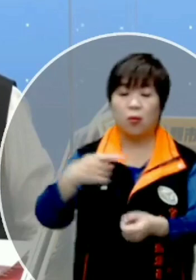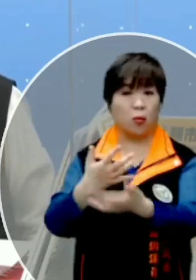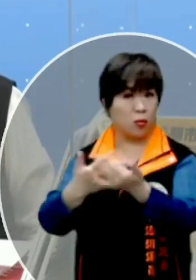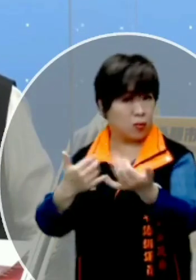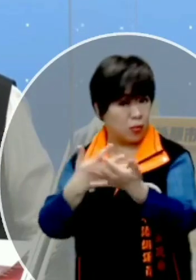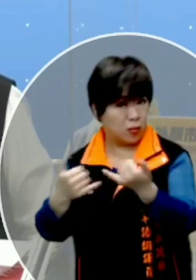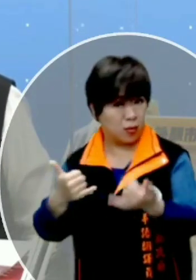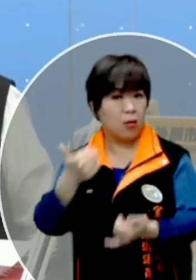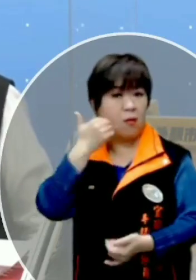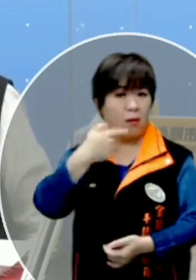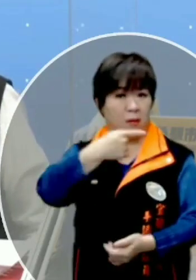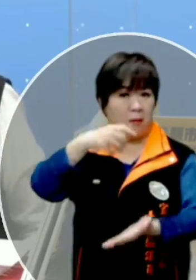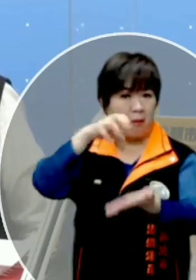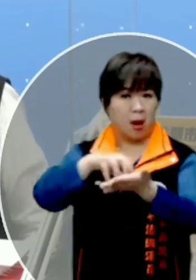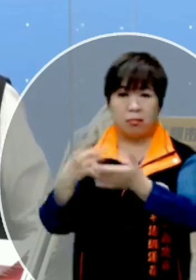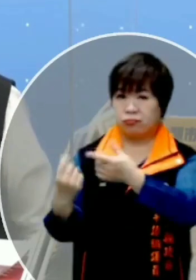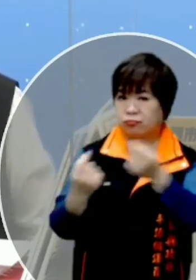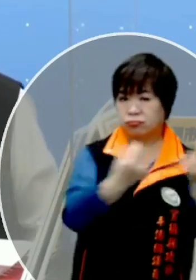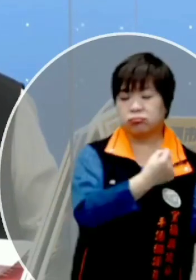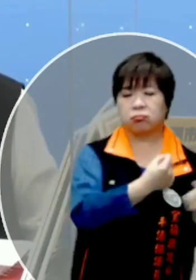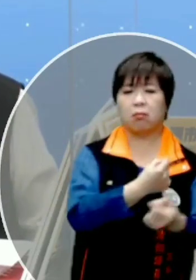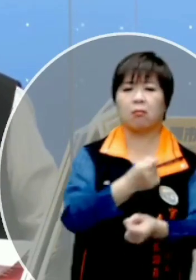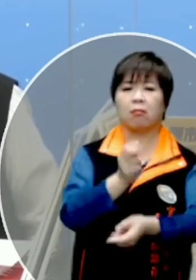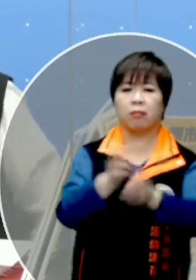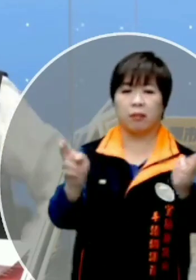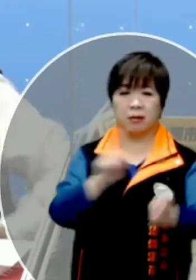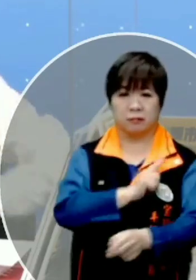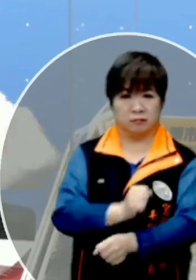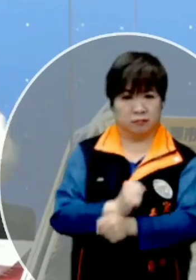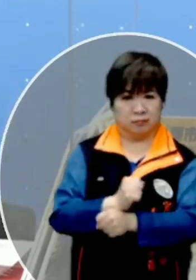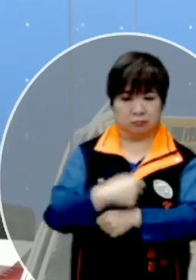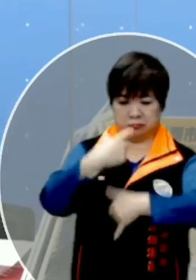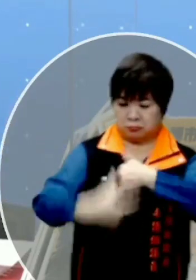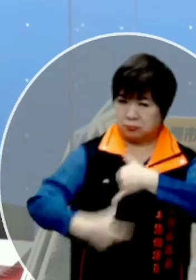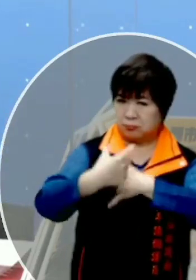都是阴性的话，我们还是会框列为自主健康监测，目前也都还在采检之中。